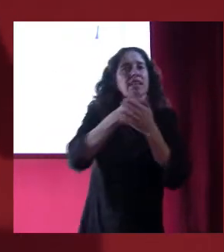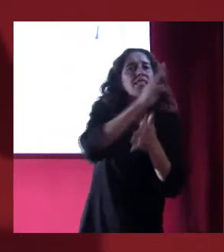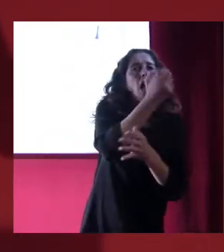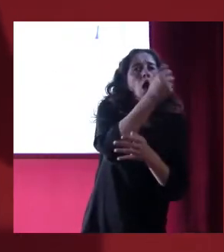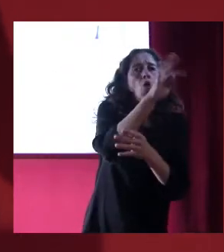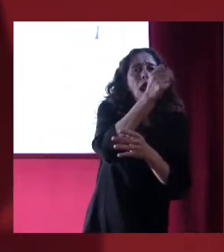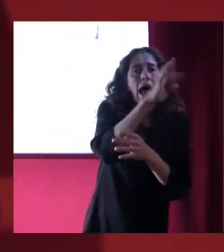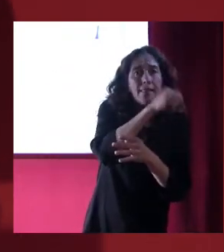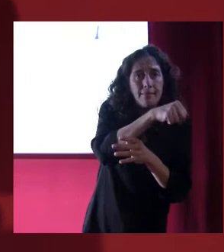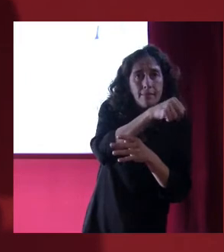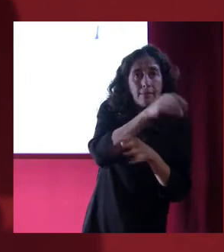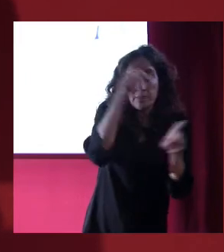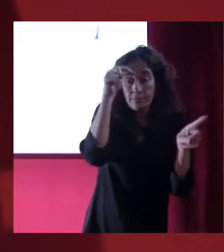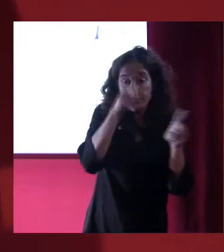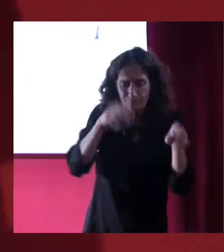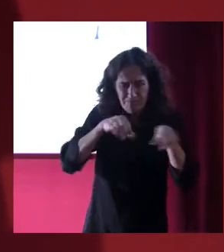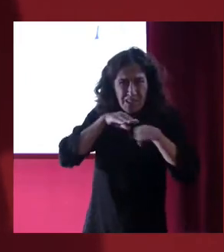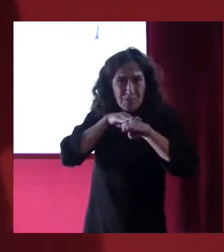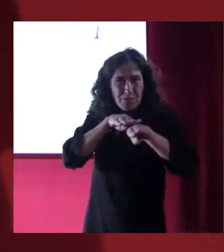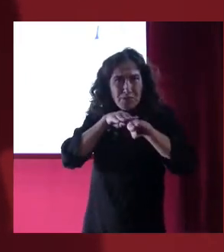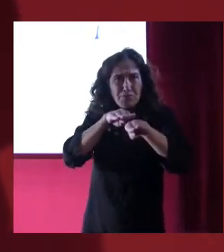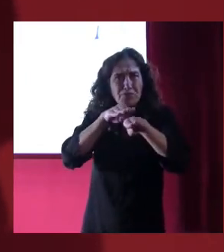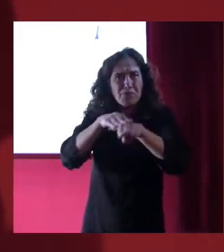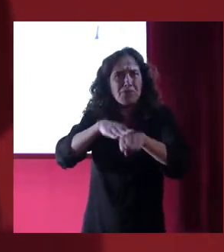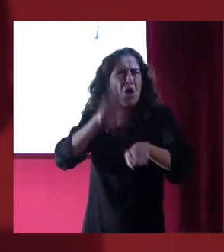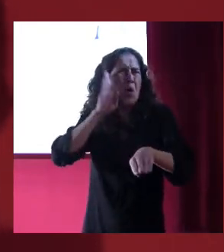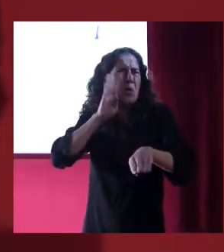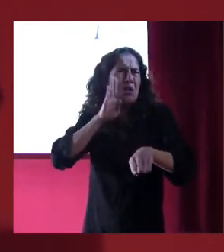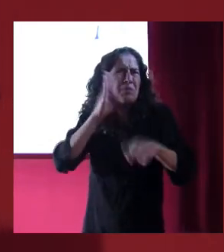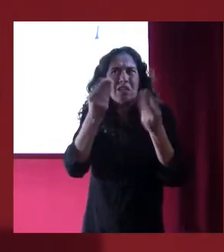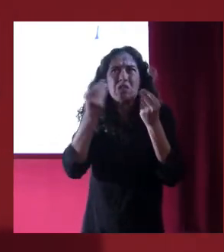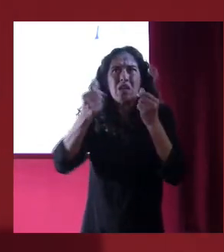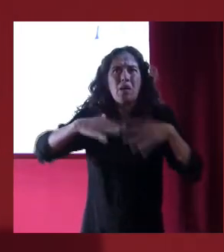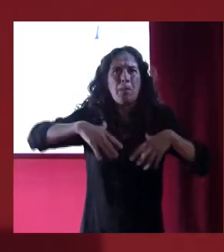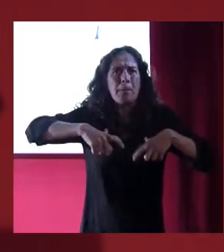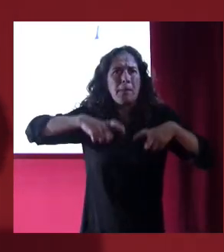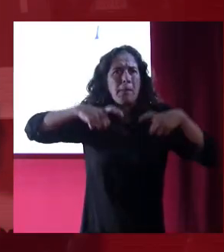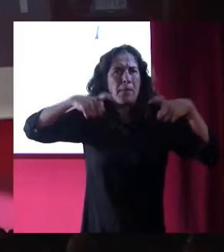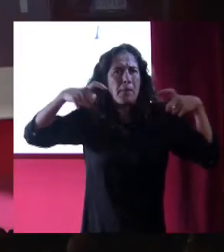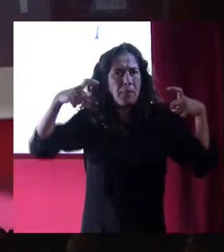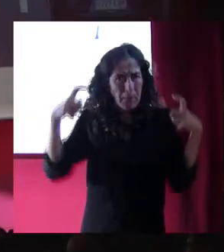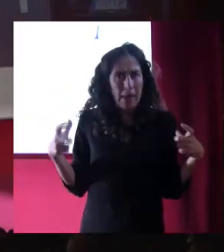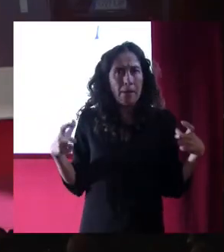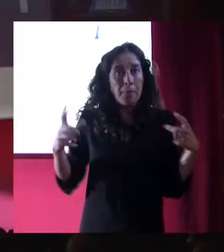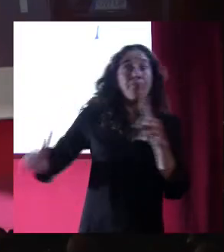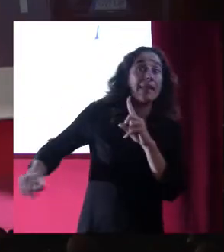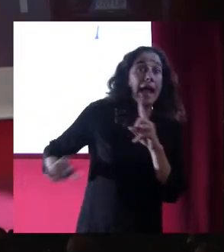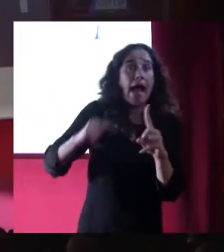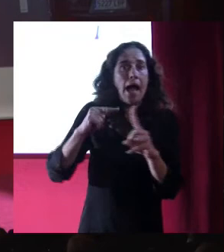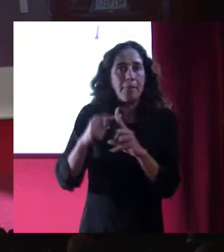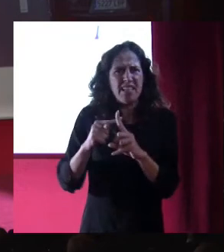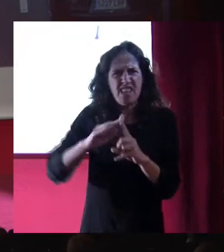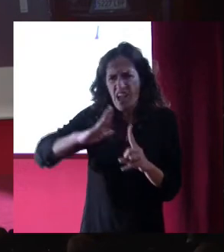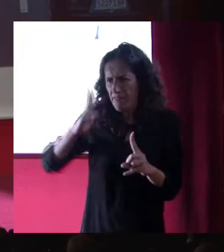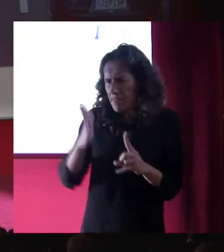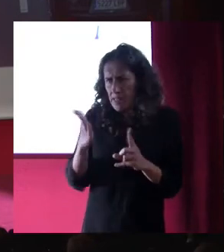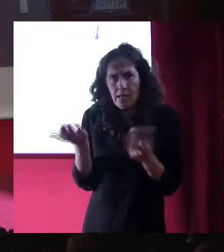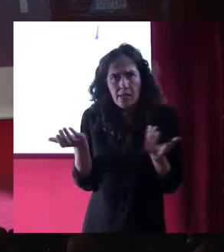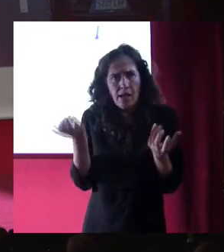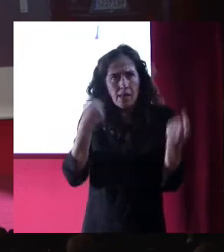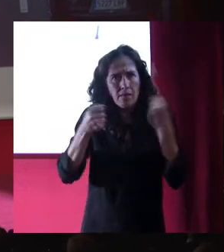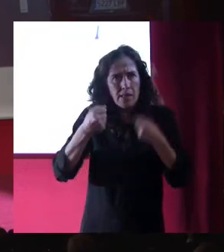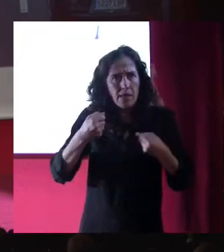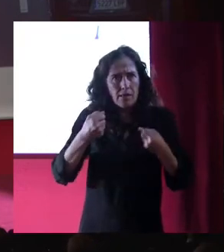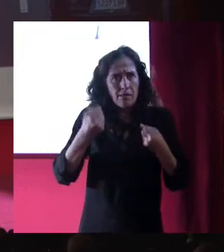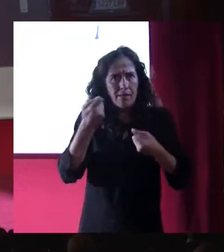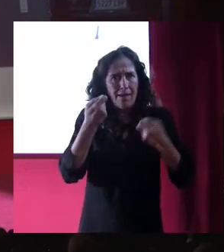amb aquesta congestió ha provocat que pugi la contaminació de l'aire que respiren. A més, ha afectat l'activitat econòmica